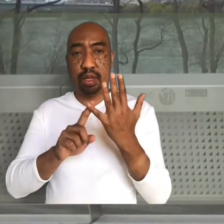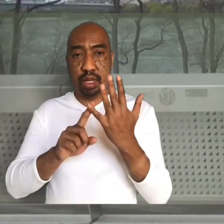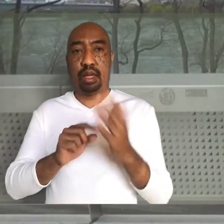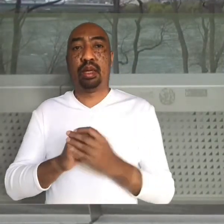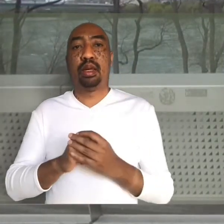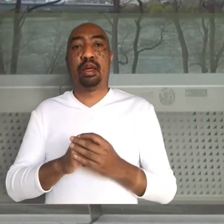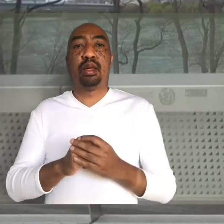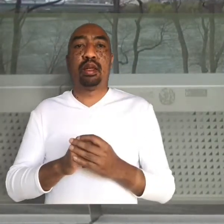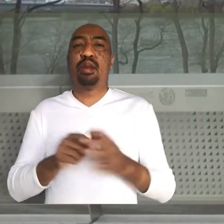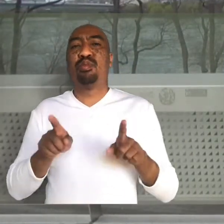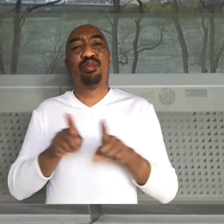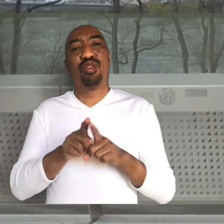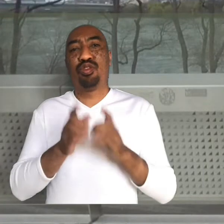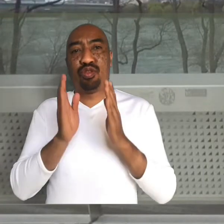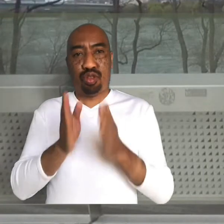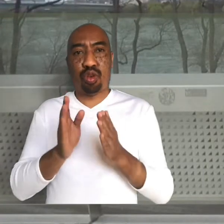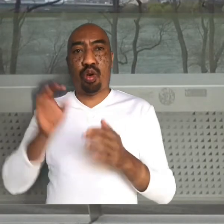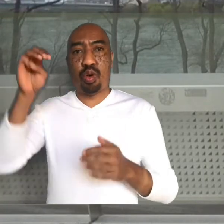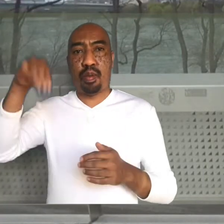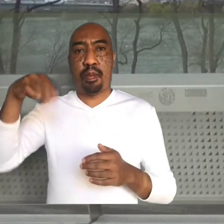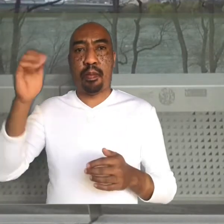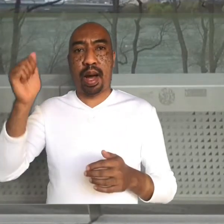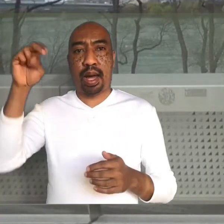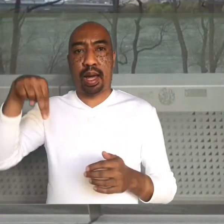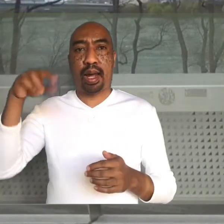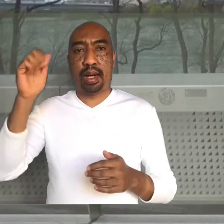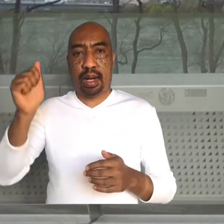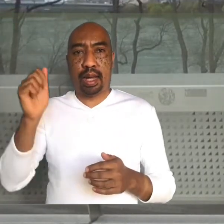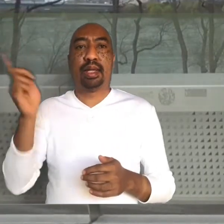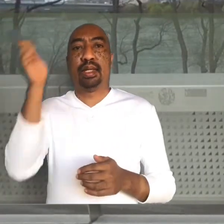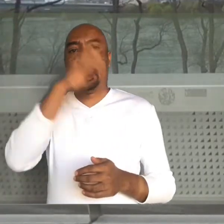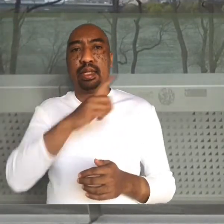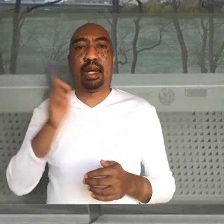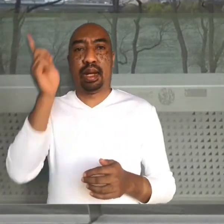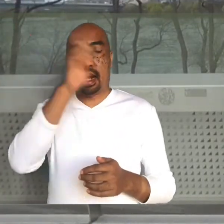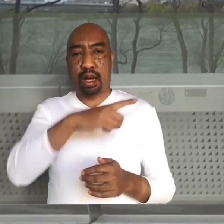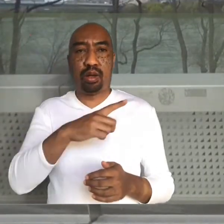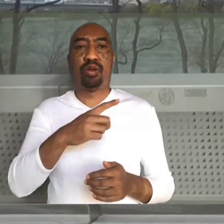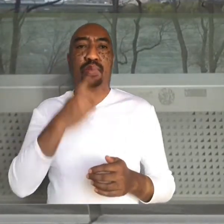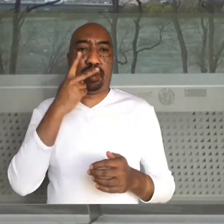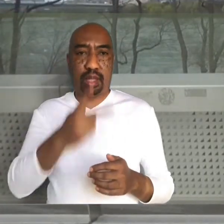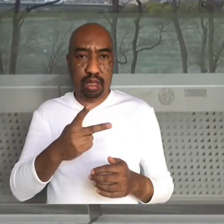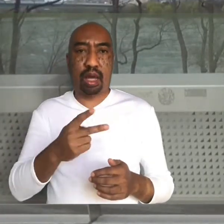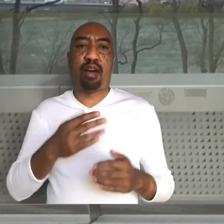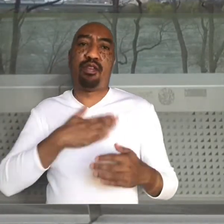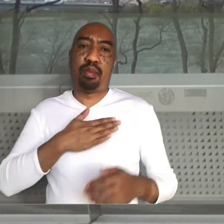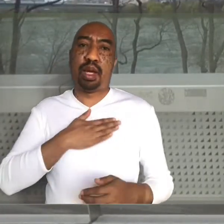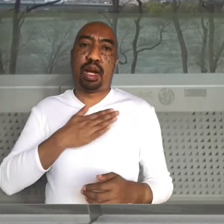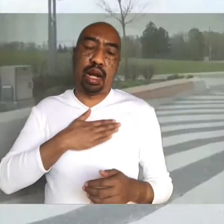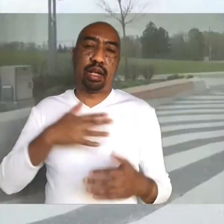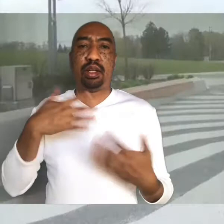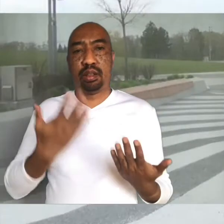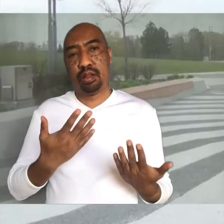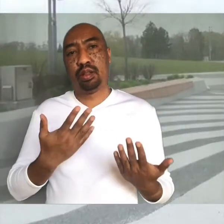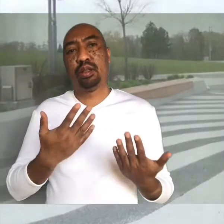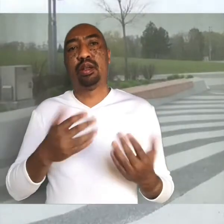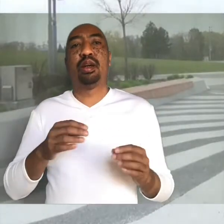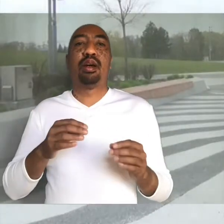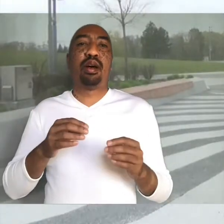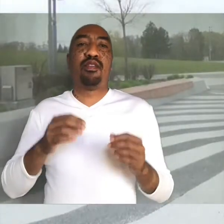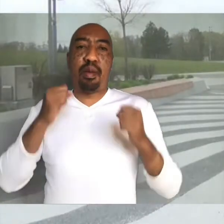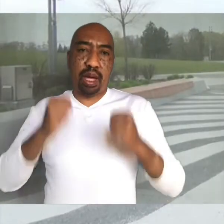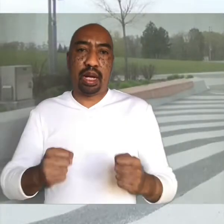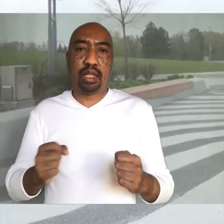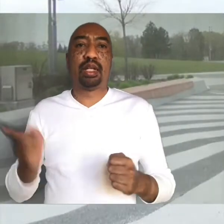ny karazana ohatra ny hoe mana isan'andro ahitantsika fampianarana fampiharezana isan'andro ho antsika tsirairay avy. Izy io